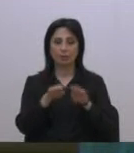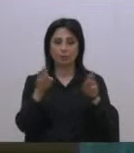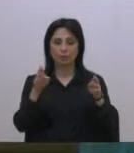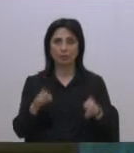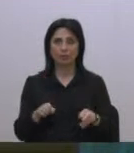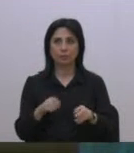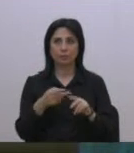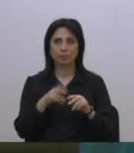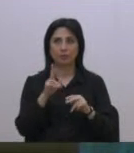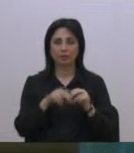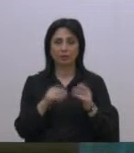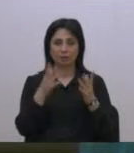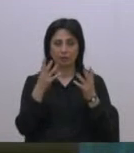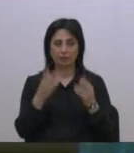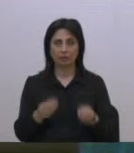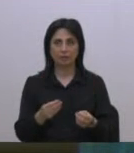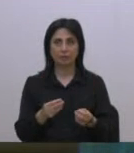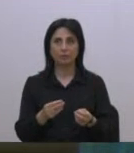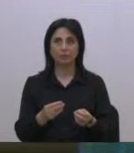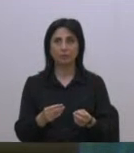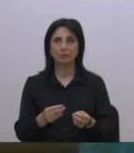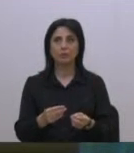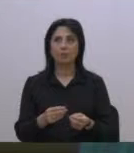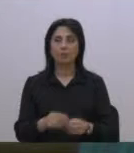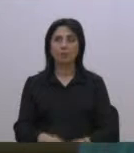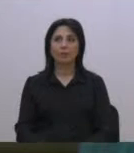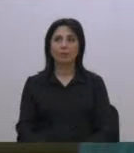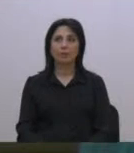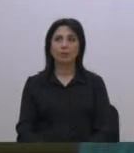ამით დავასრულებთ დღევანდელ დღეს.